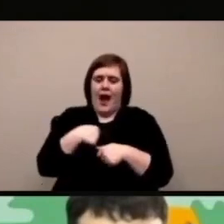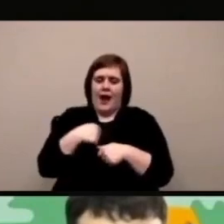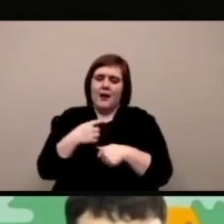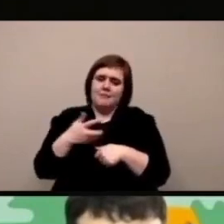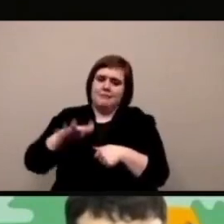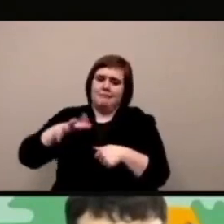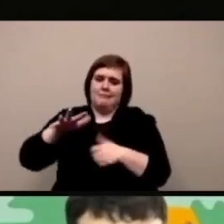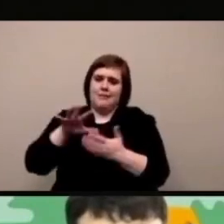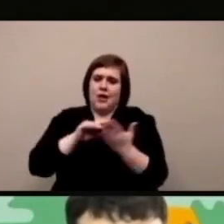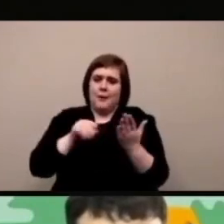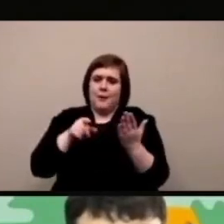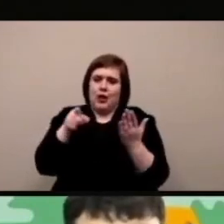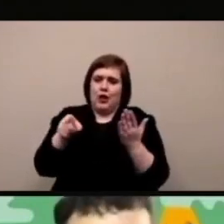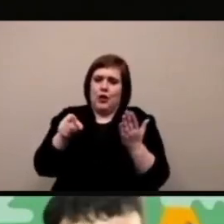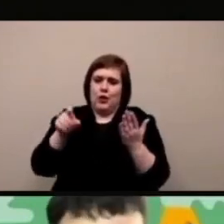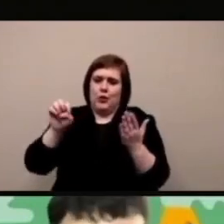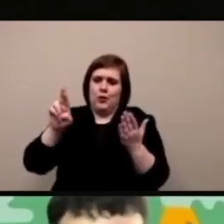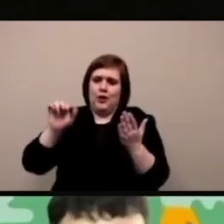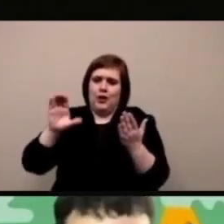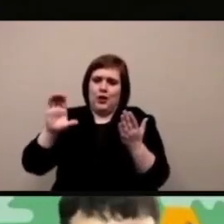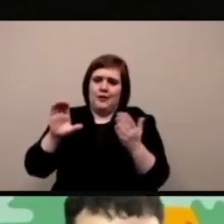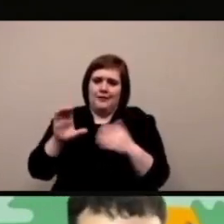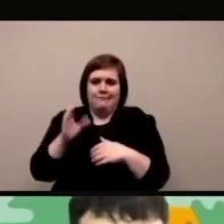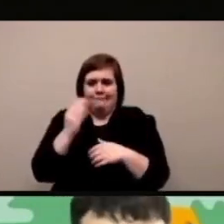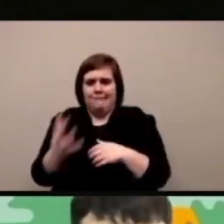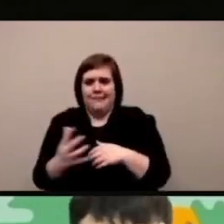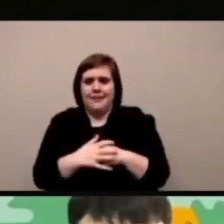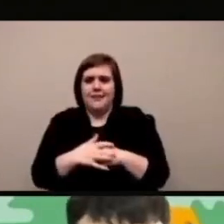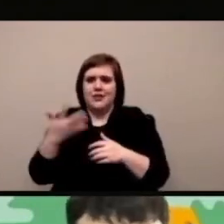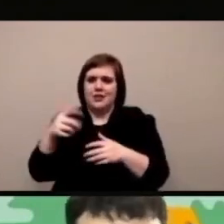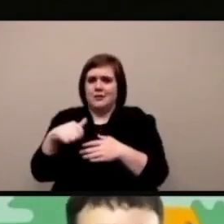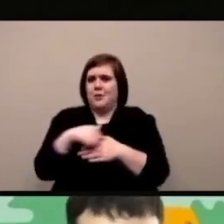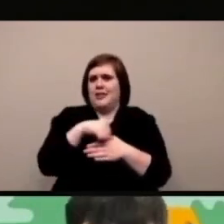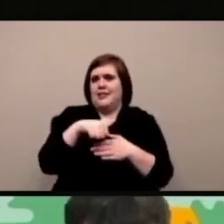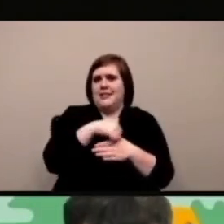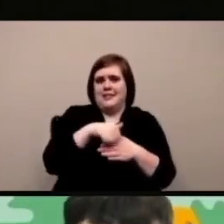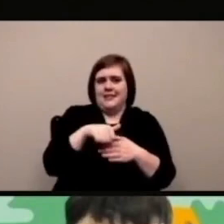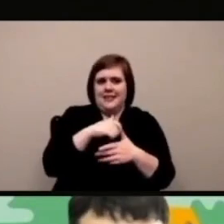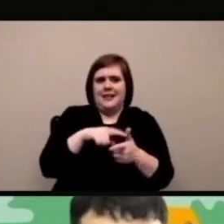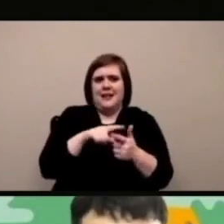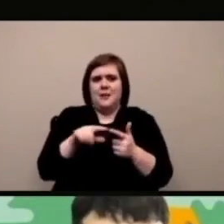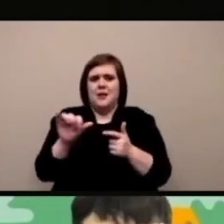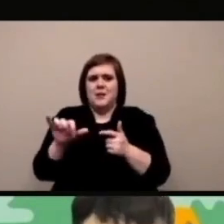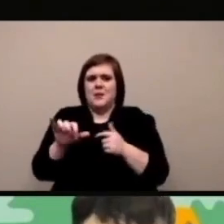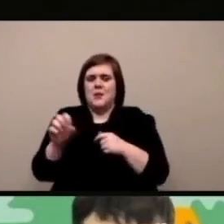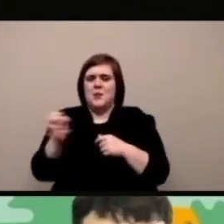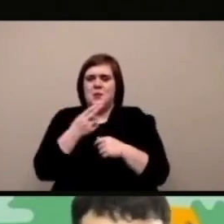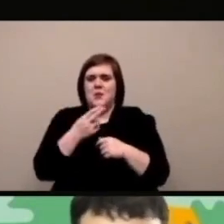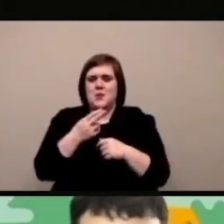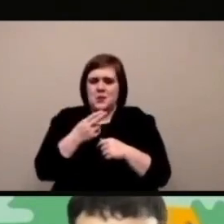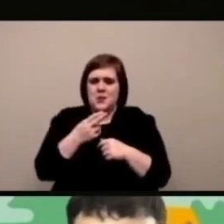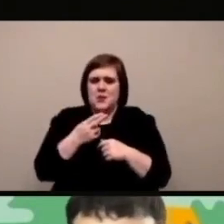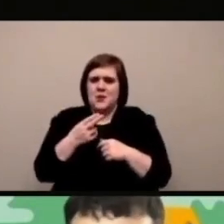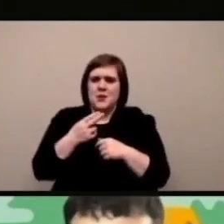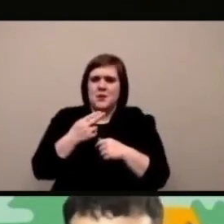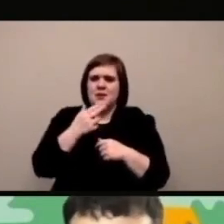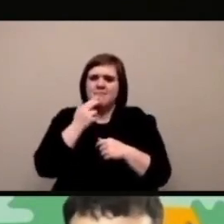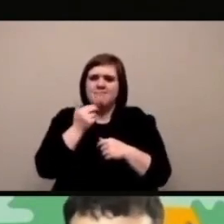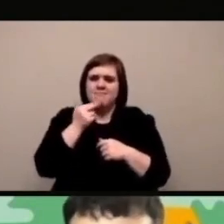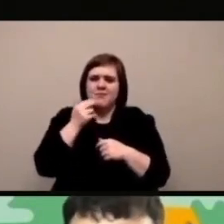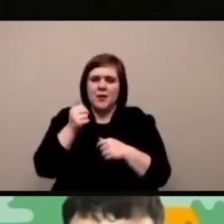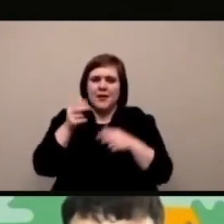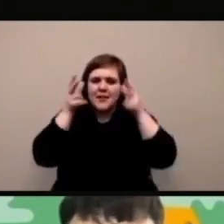ます私は色々とトライしていましたあのこれを真似しましたエリックさん